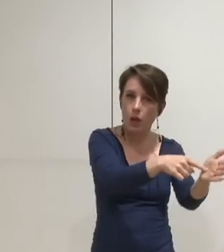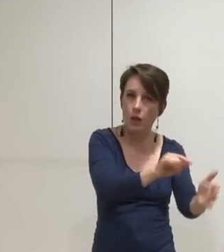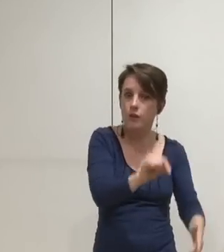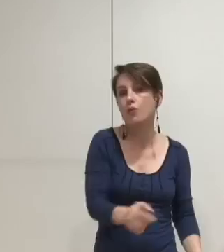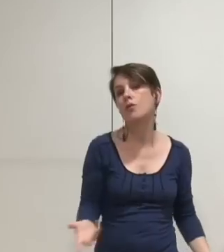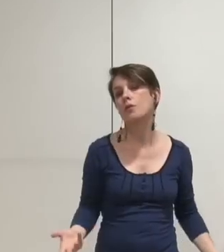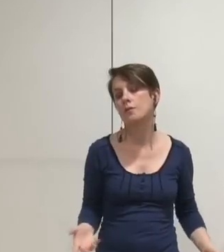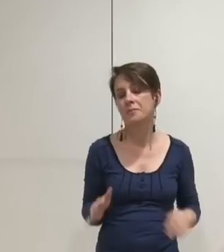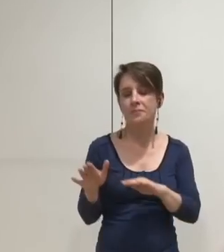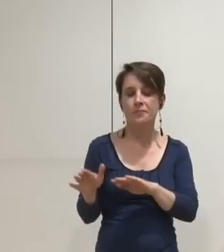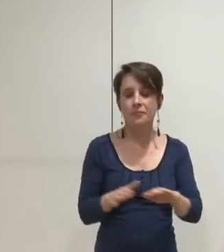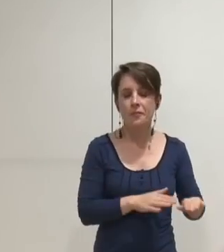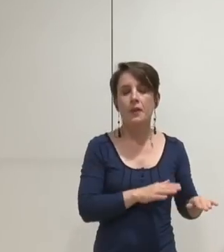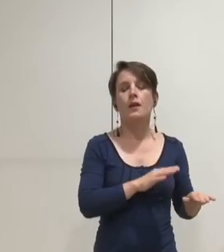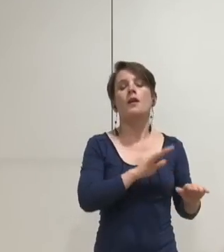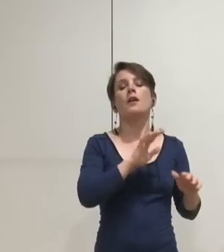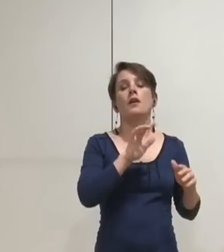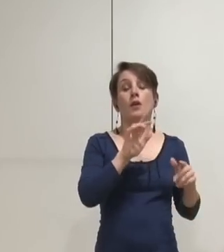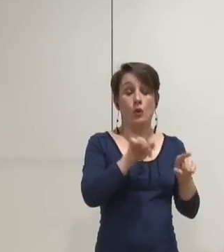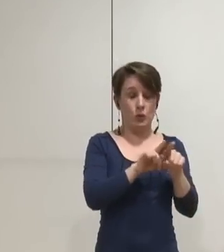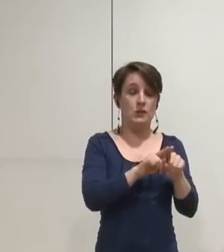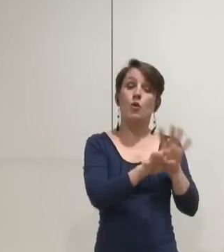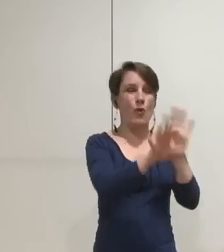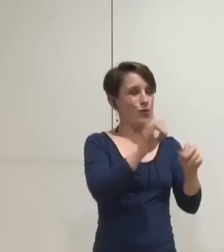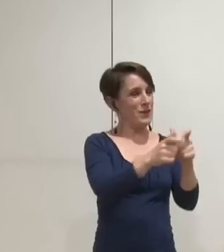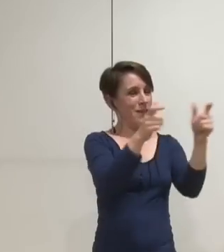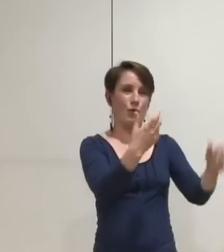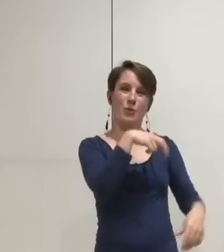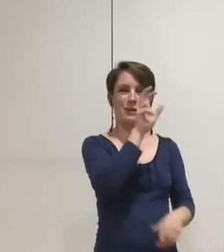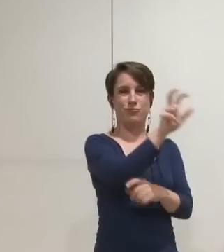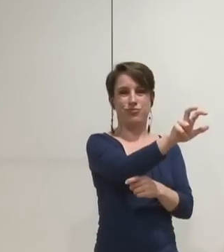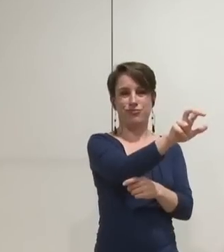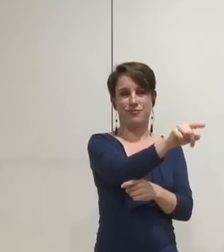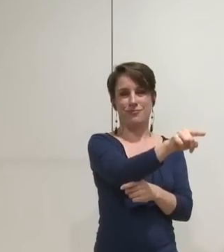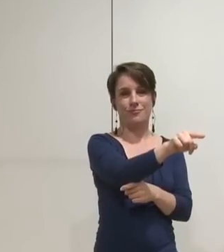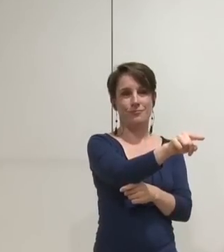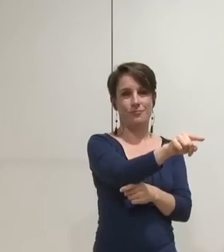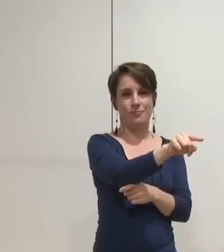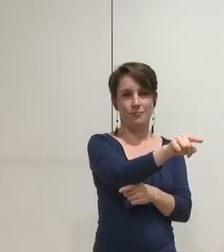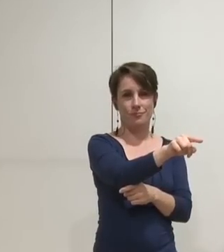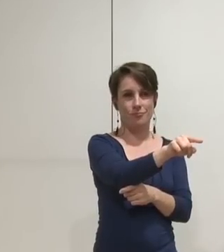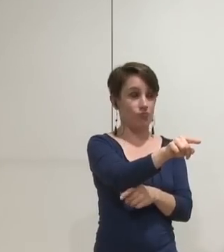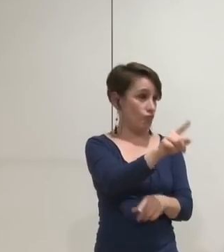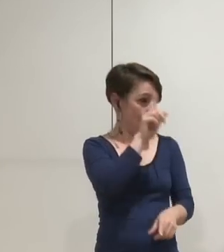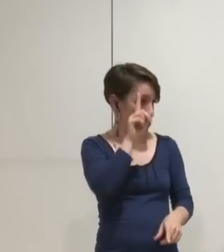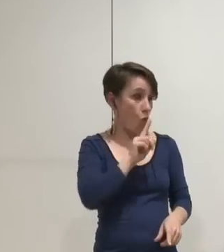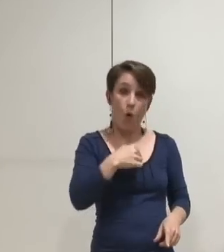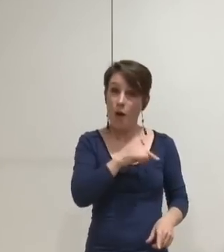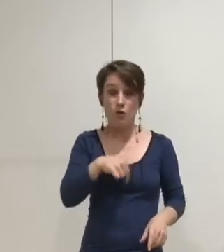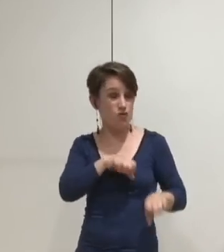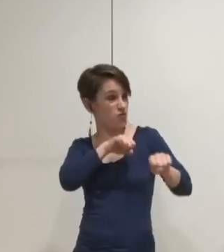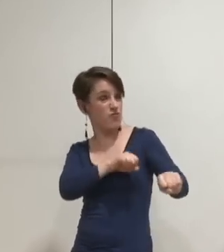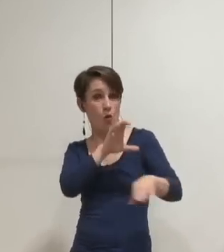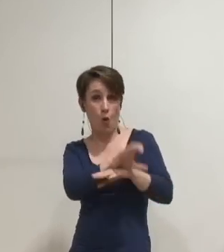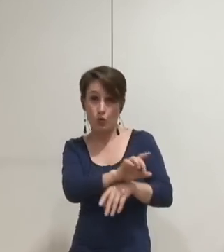deuxième chose c'est qu'en choisissant un fermier choix contre lequel nous ne sommes pas fondamentalement opposés